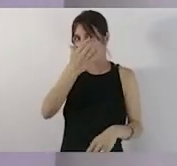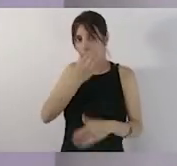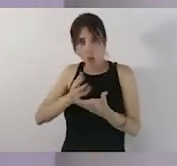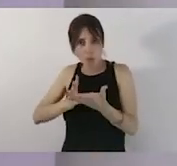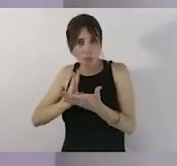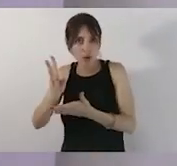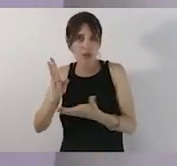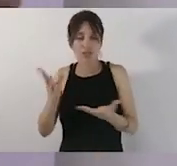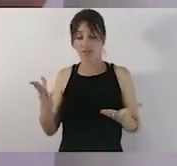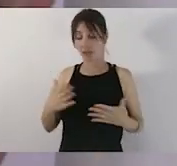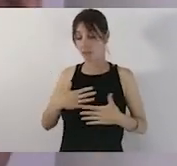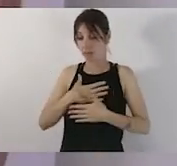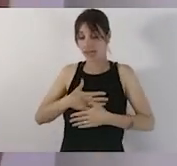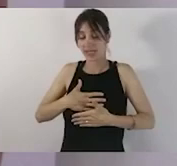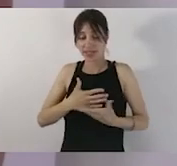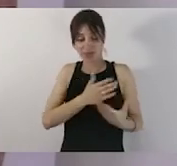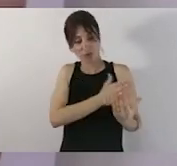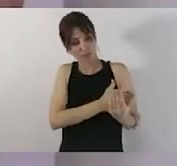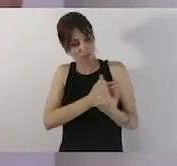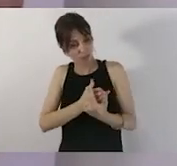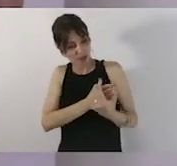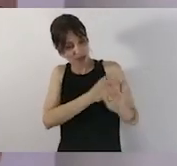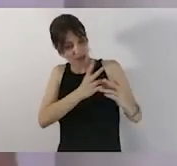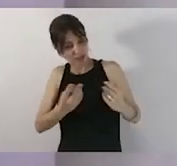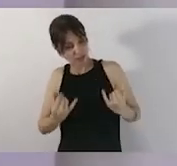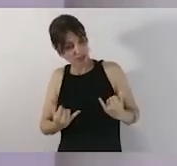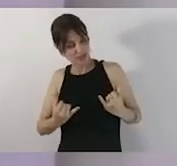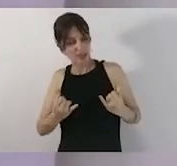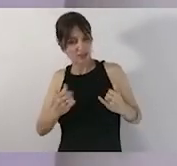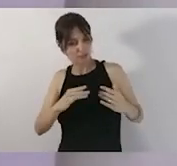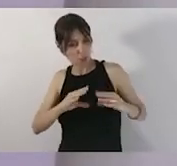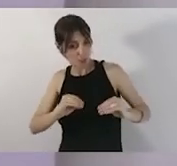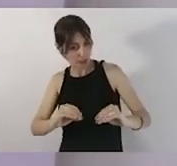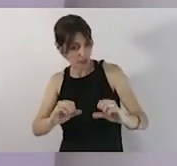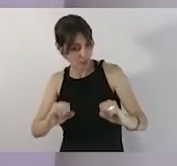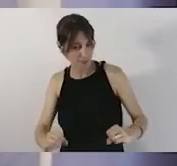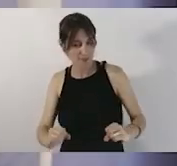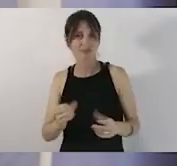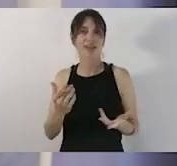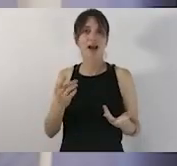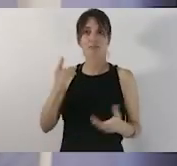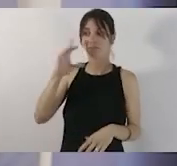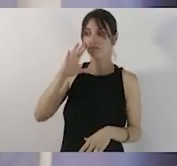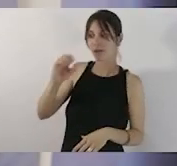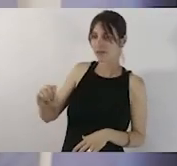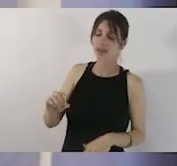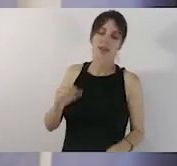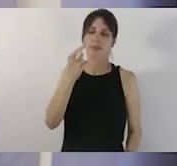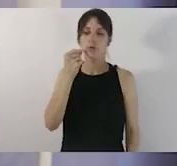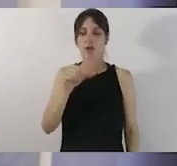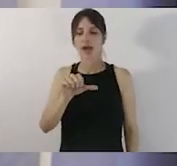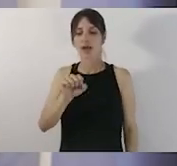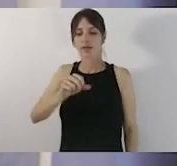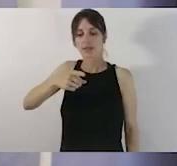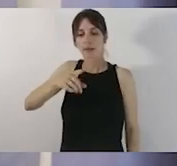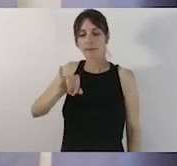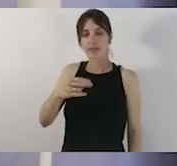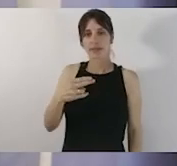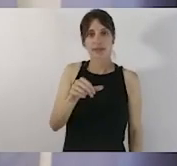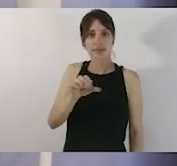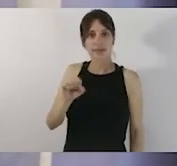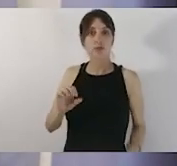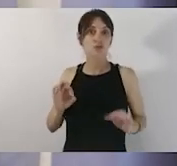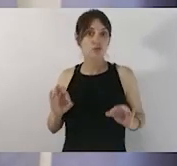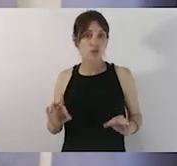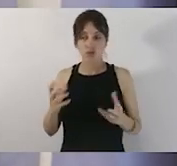arriver. Et à ton tour, Gilles, vu que je te vois lever la main. Monsieur Aspinas. Je voulais juste compléter